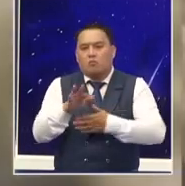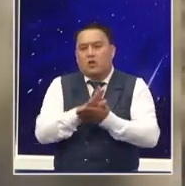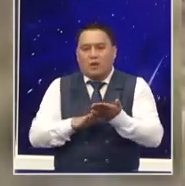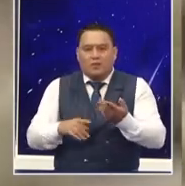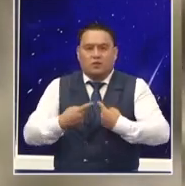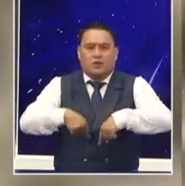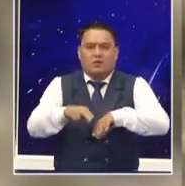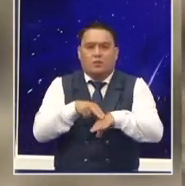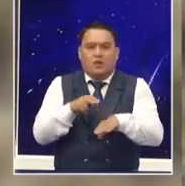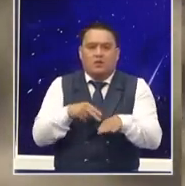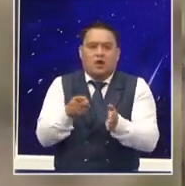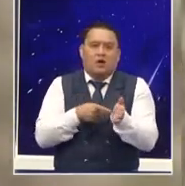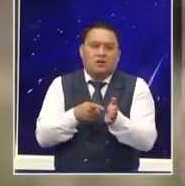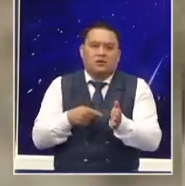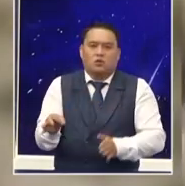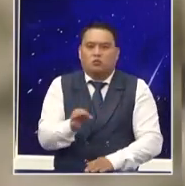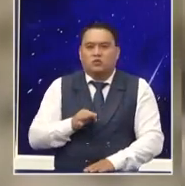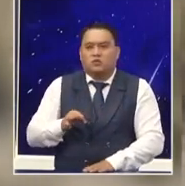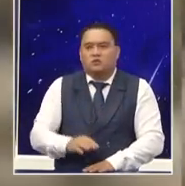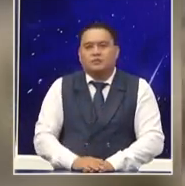сообщили в департаменте полиции Карагандинской области.